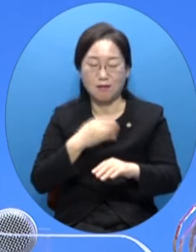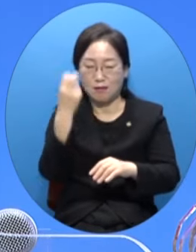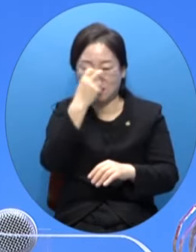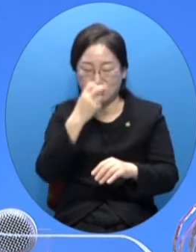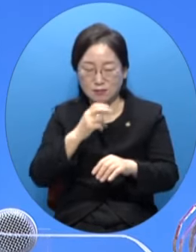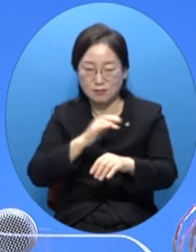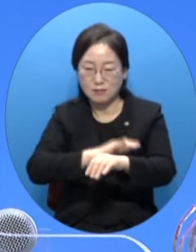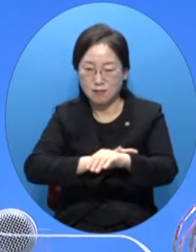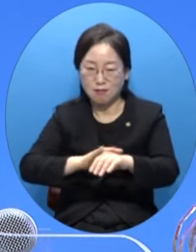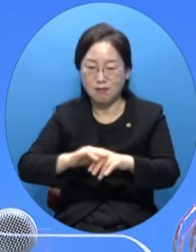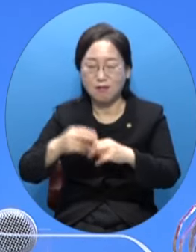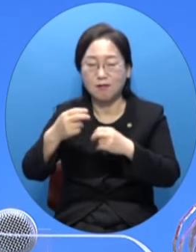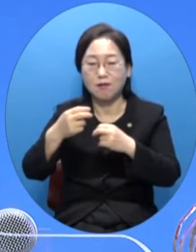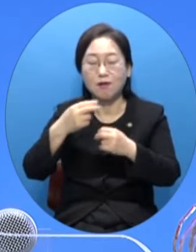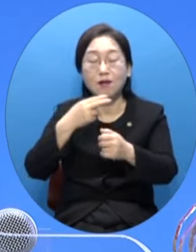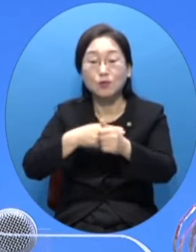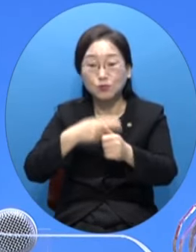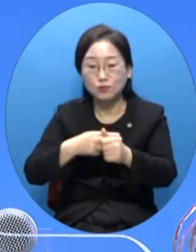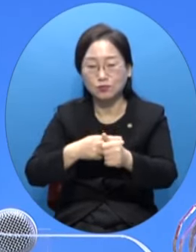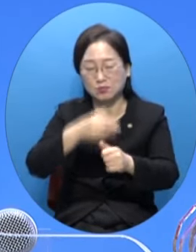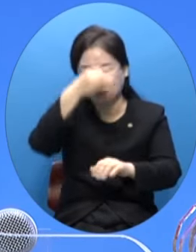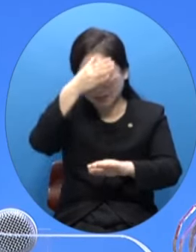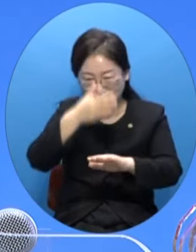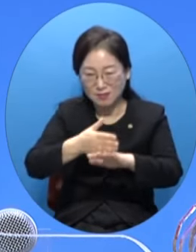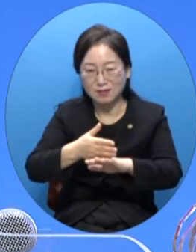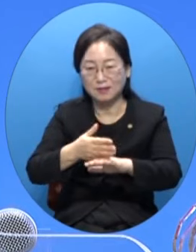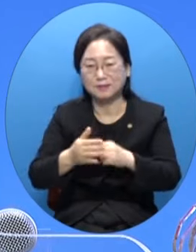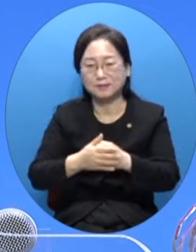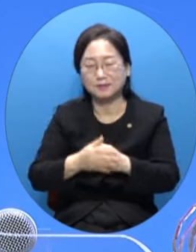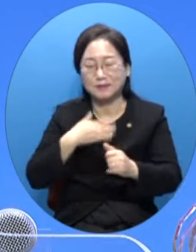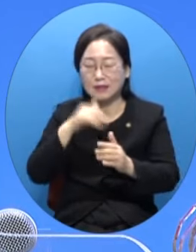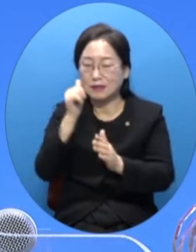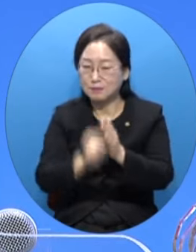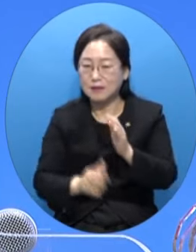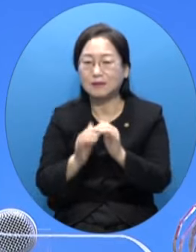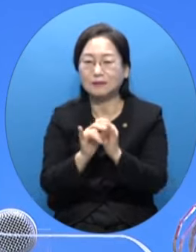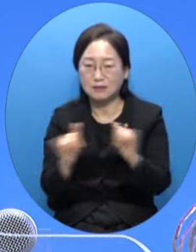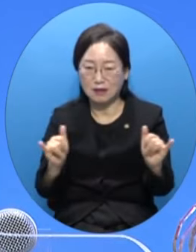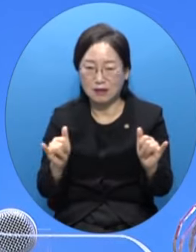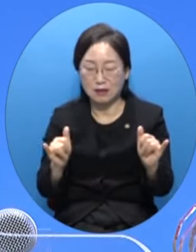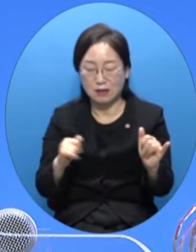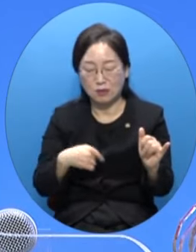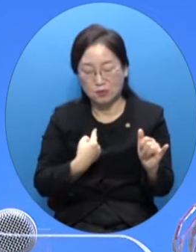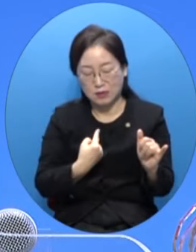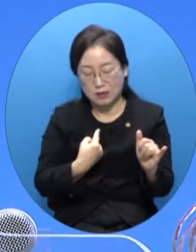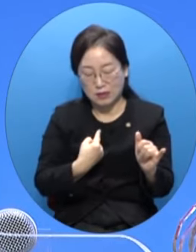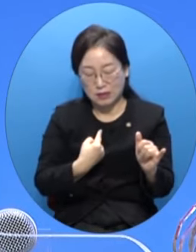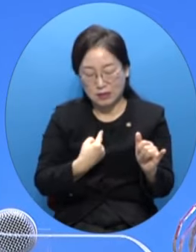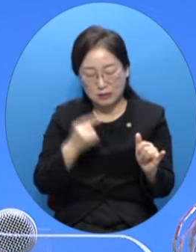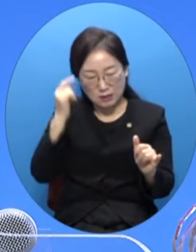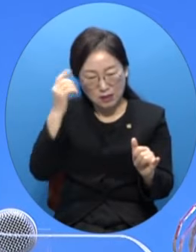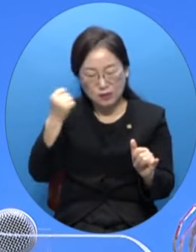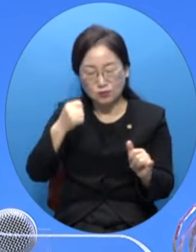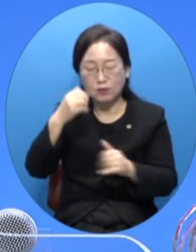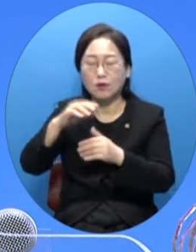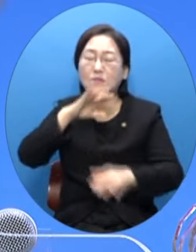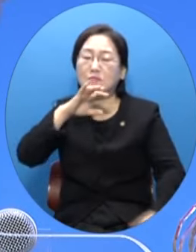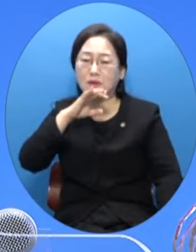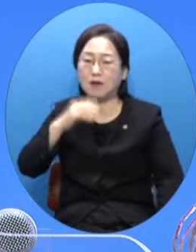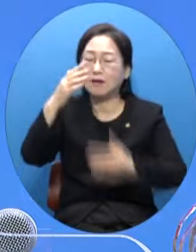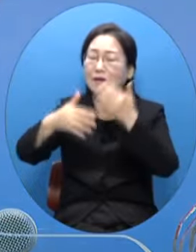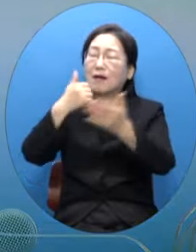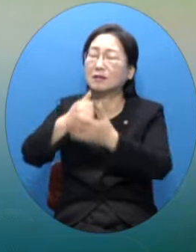교수님께도 미안해서 그는 실패자라는 자괴감 때문에 하나님 앞에 원망 섞인 기도도 했습니다. 하나님,